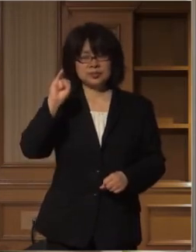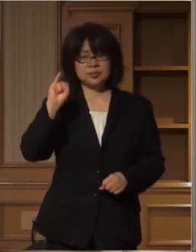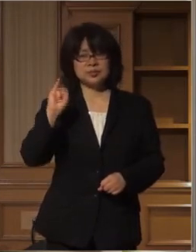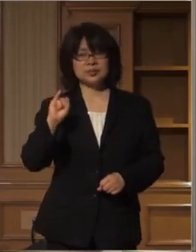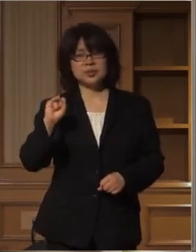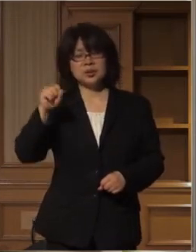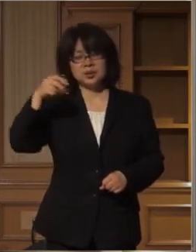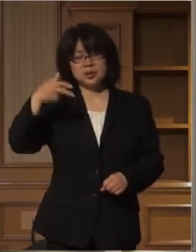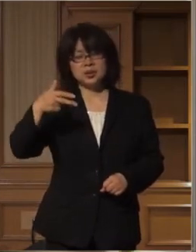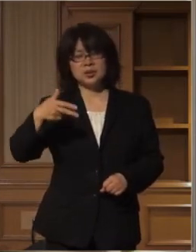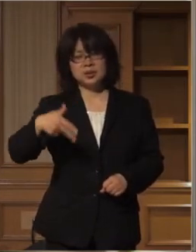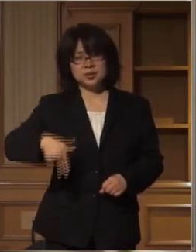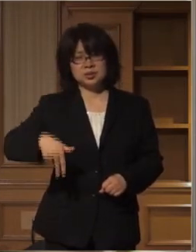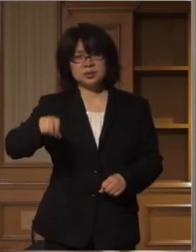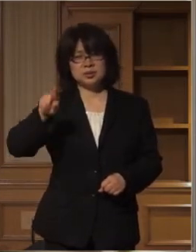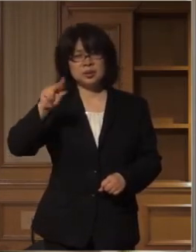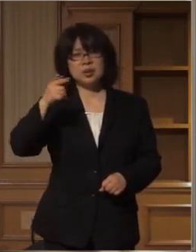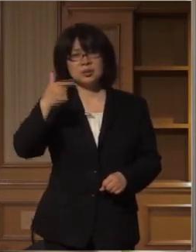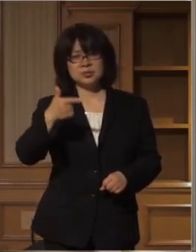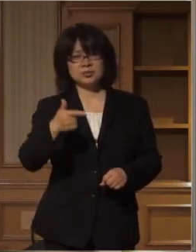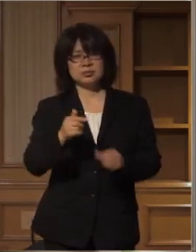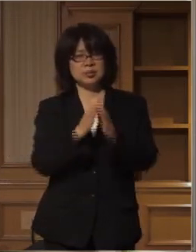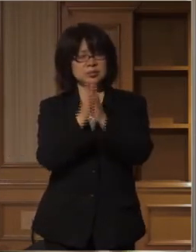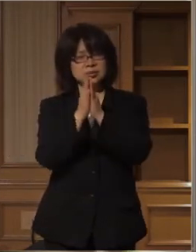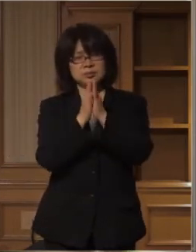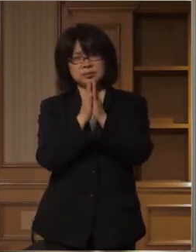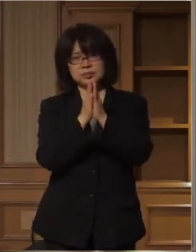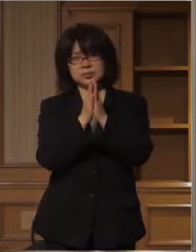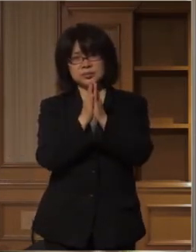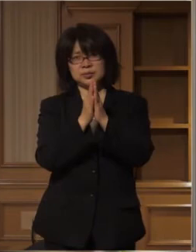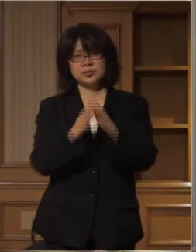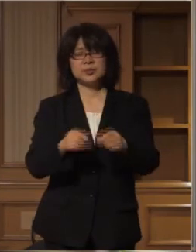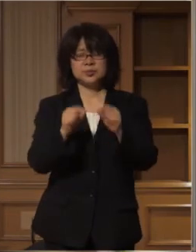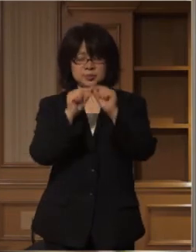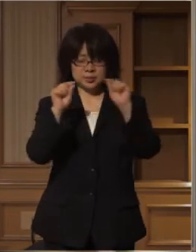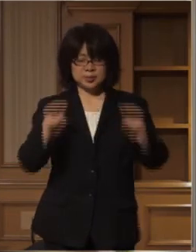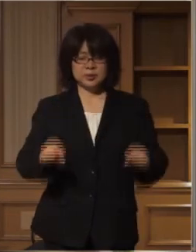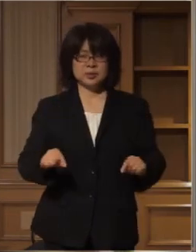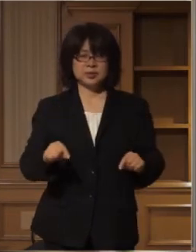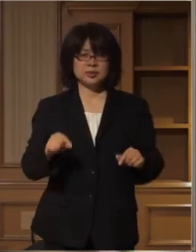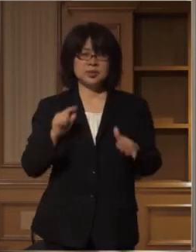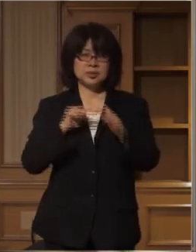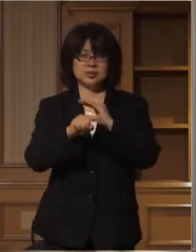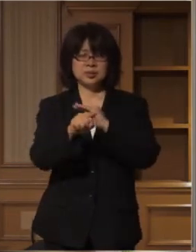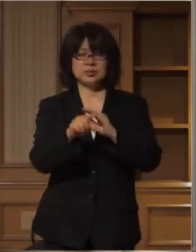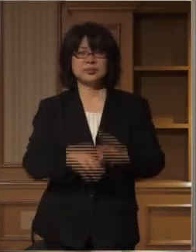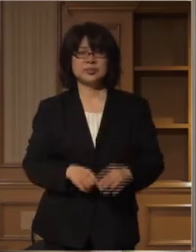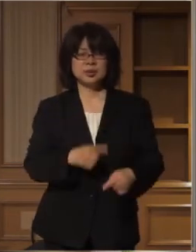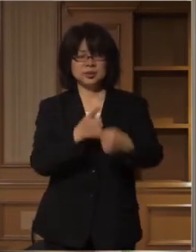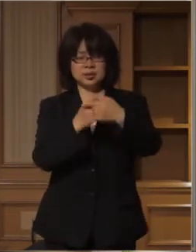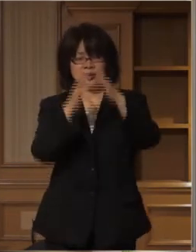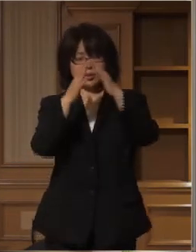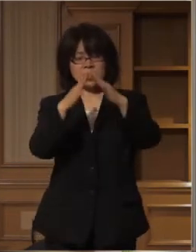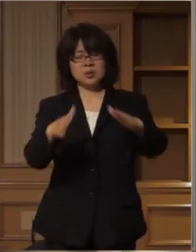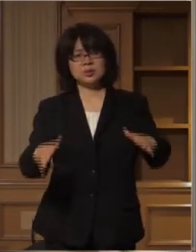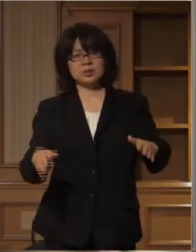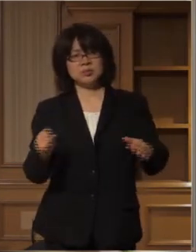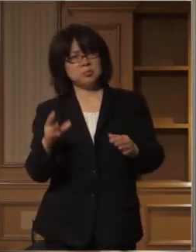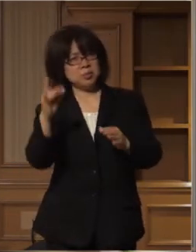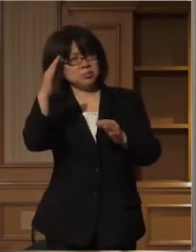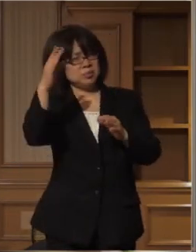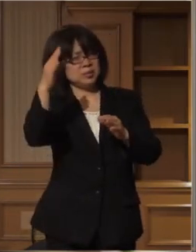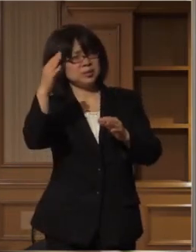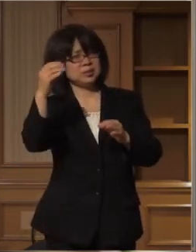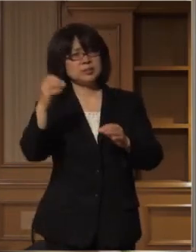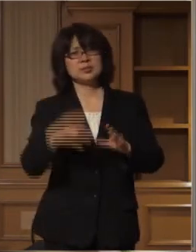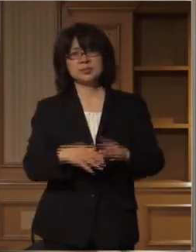教会がですね、火をつけられて閉じ込められて、で結果として牧師さんと牧師さんの奥様と、